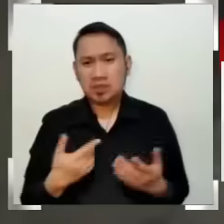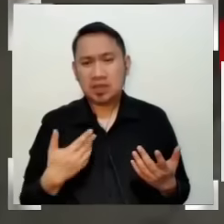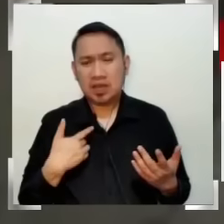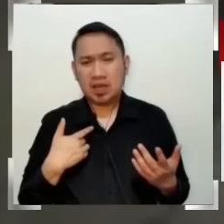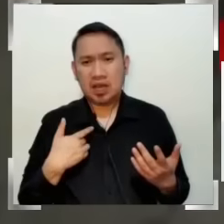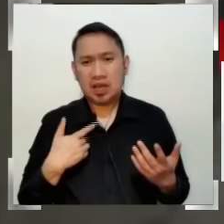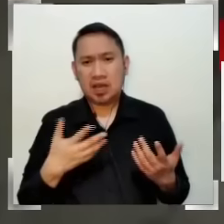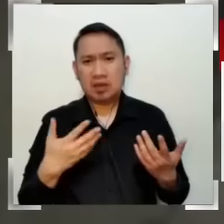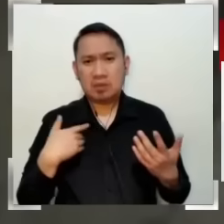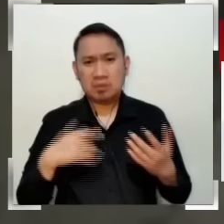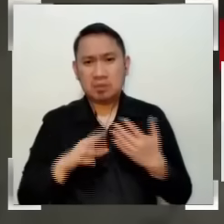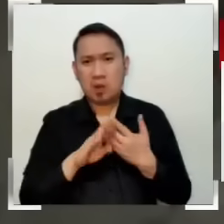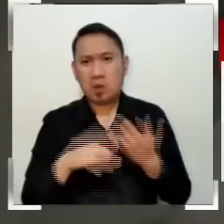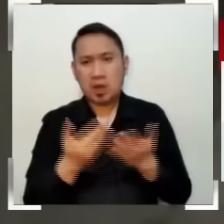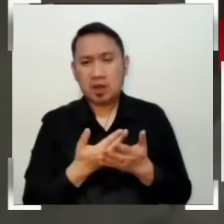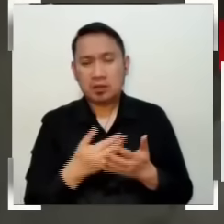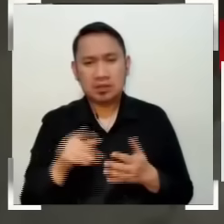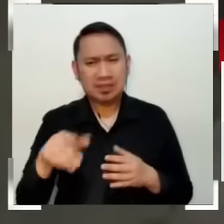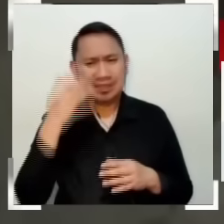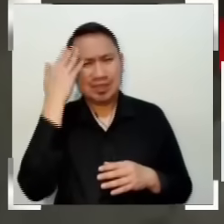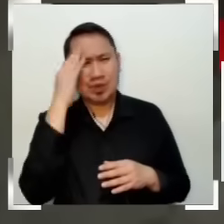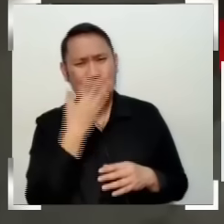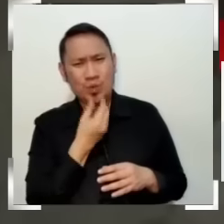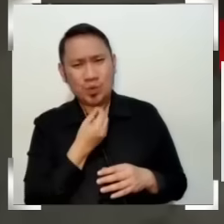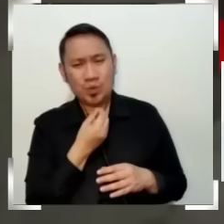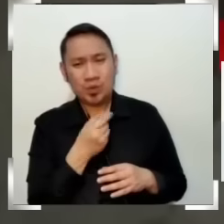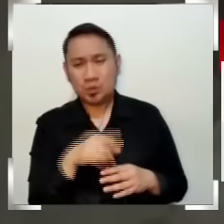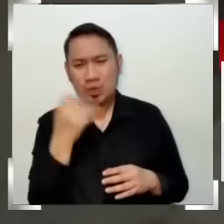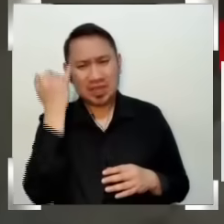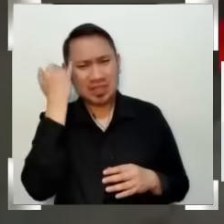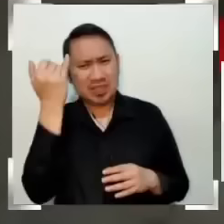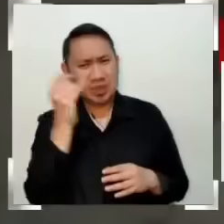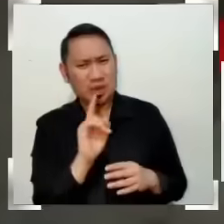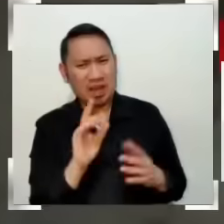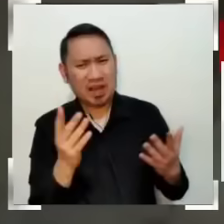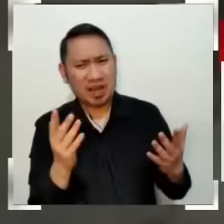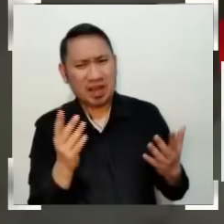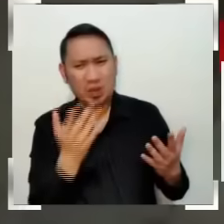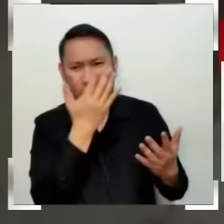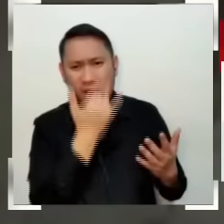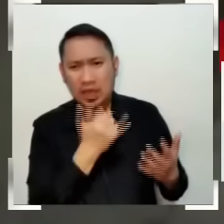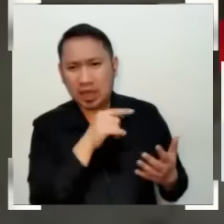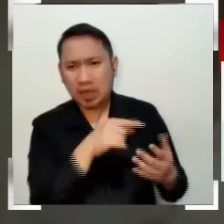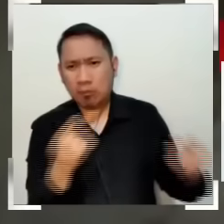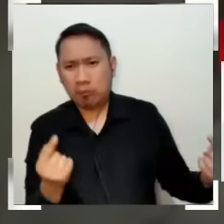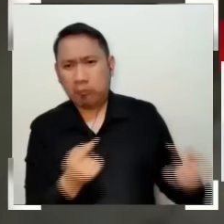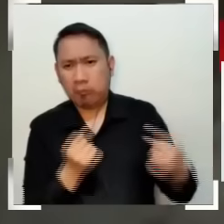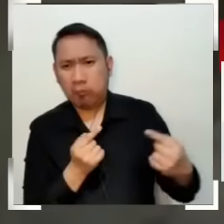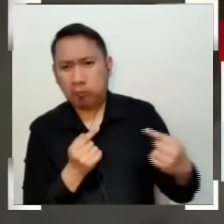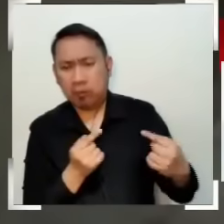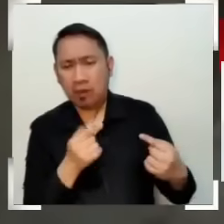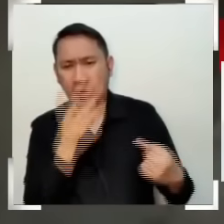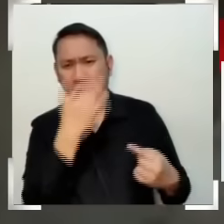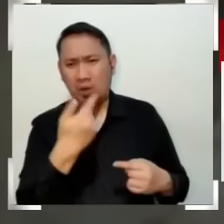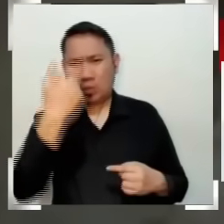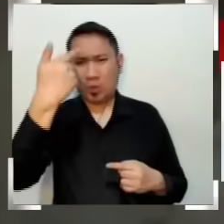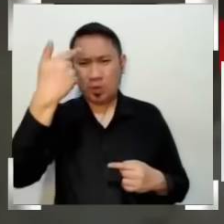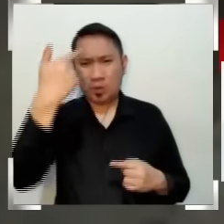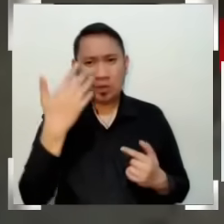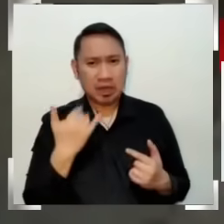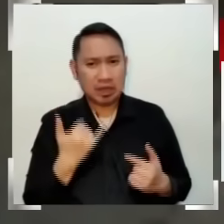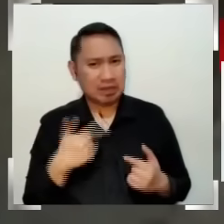Hindi raw sila magkakilala kaya wala raw siyang ideya kung bakit bigla na lang siyang inaway at tinutukan ng baril sa ulo.